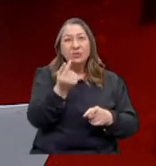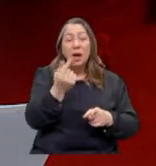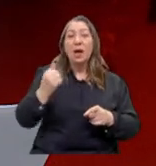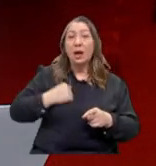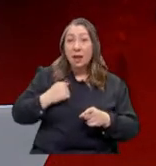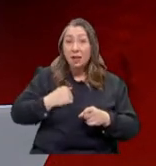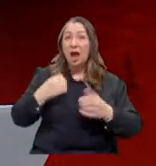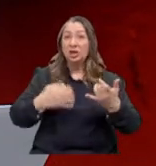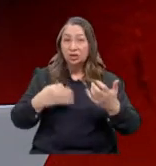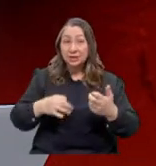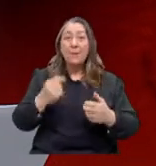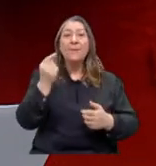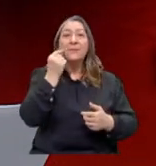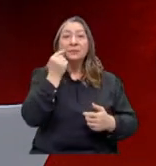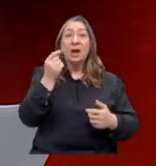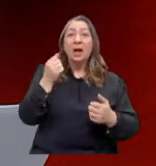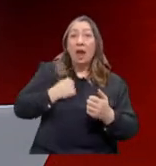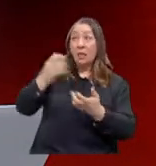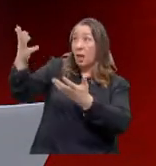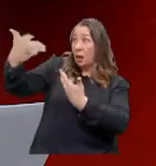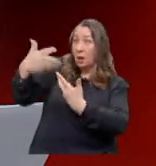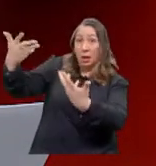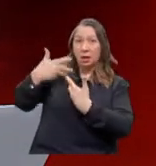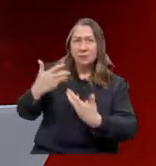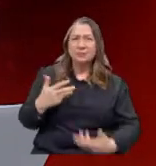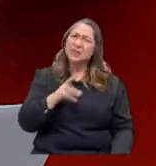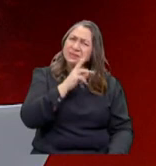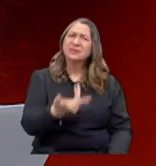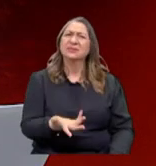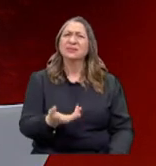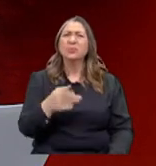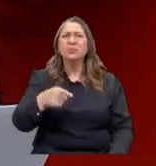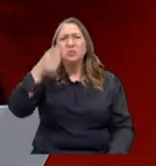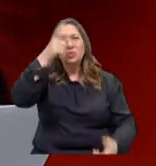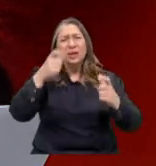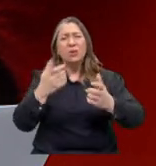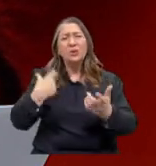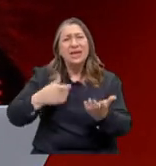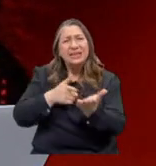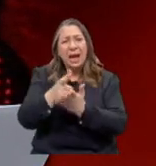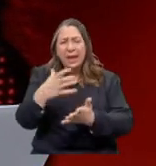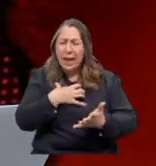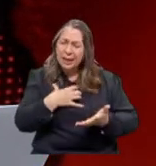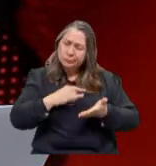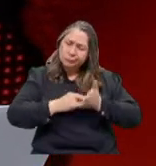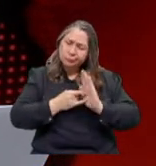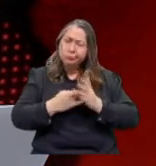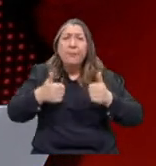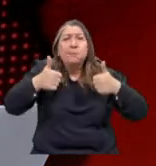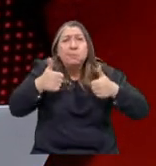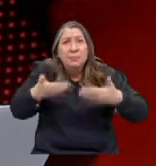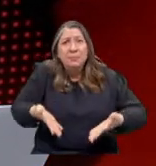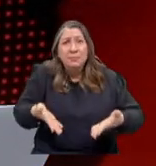ise Kanada'dan ithal ediliyor. İthal ediyoruz. Yazık. Bu ülke özellikle tarımda kendi kendine yetebilen bir